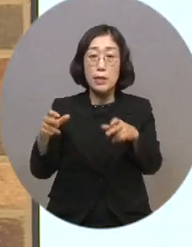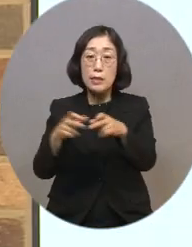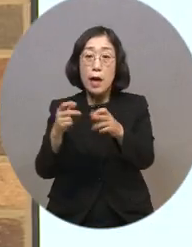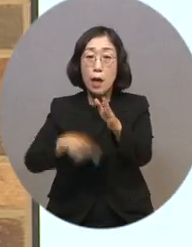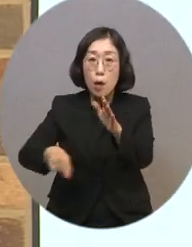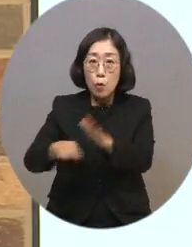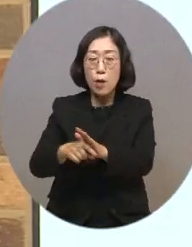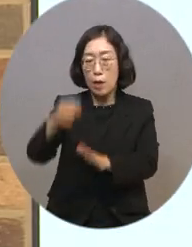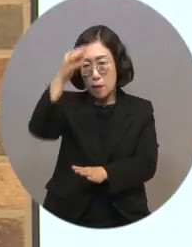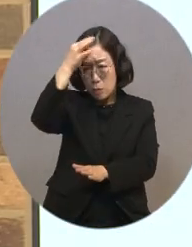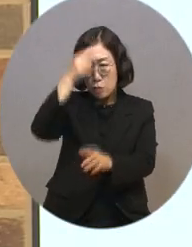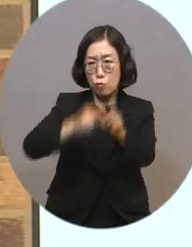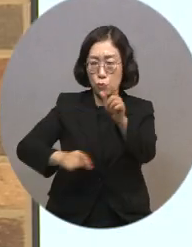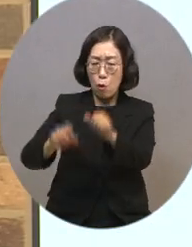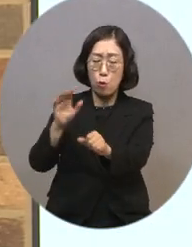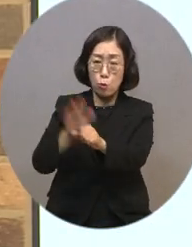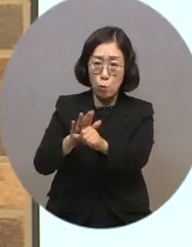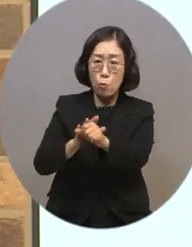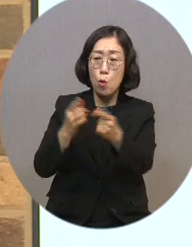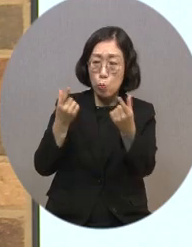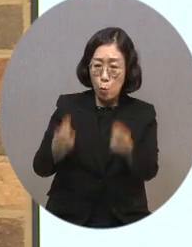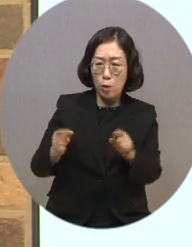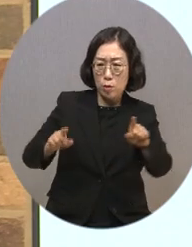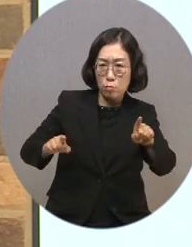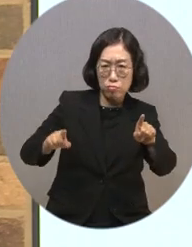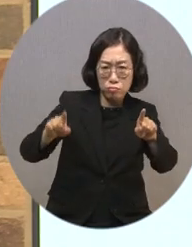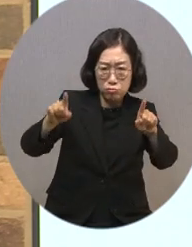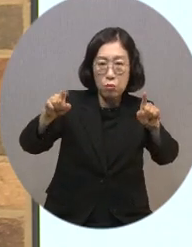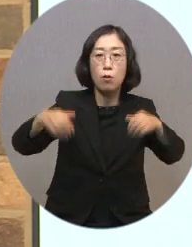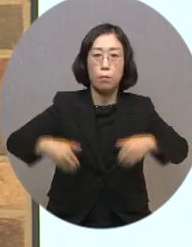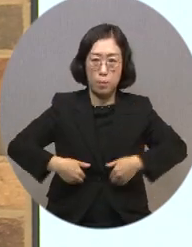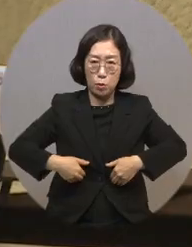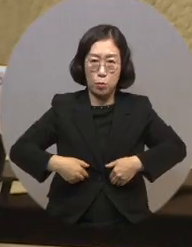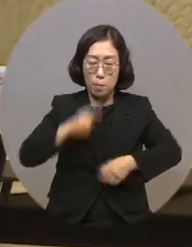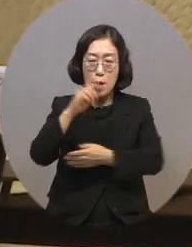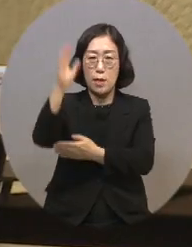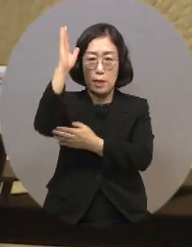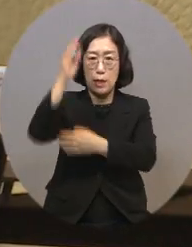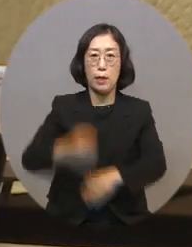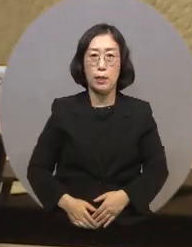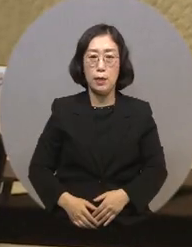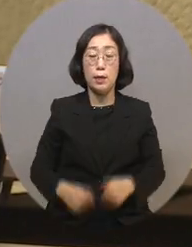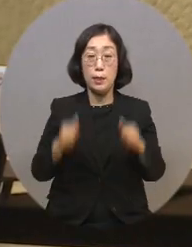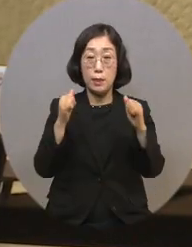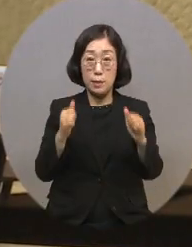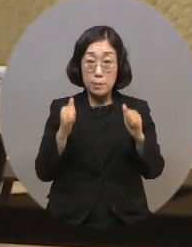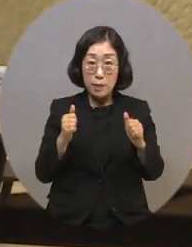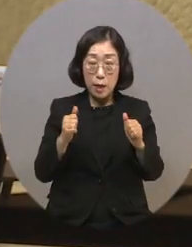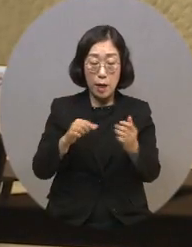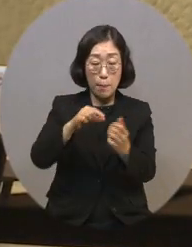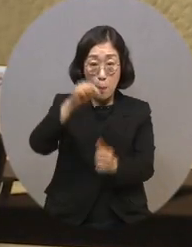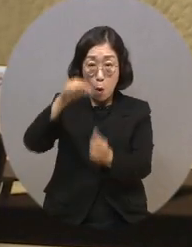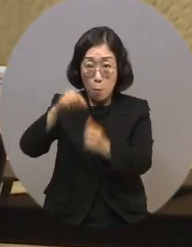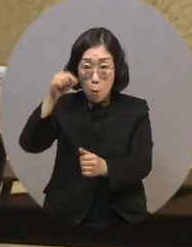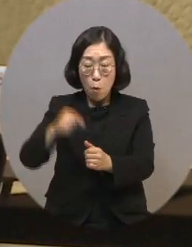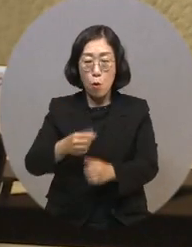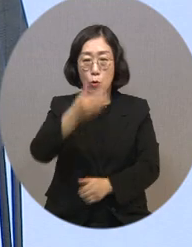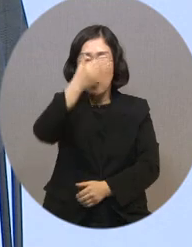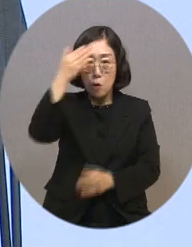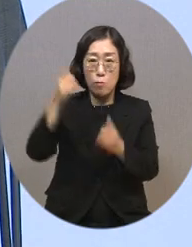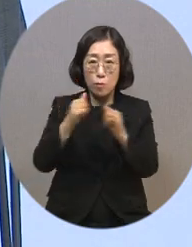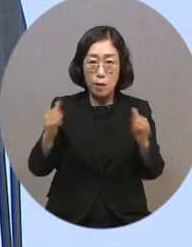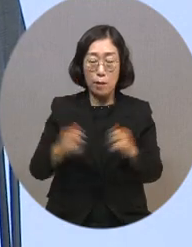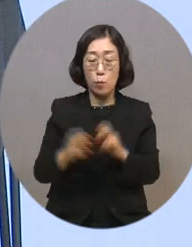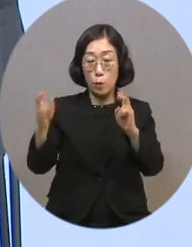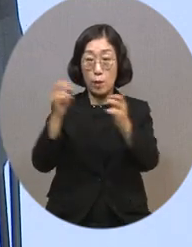함을 실천하는 창의적인 기술에 대해 발표했습니다. 심사를 통해 선별된 청년과 기업가들은 시상을